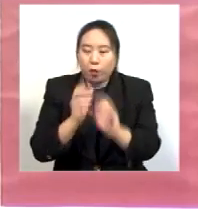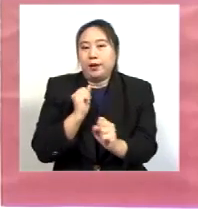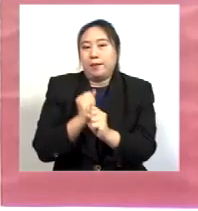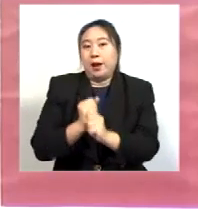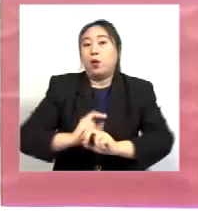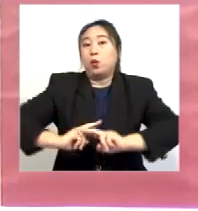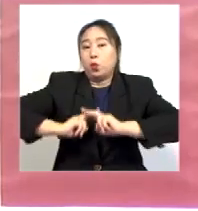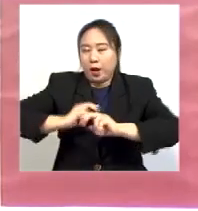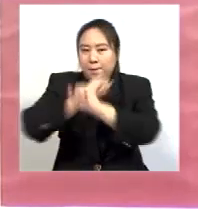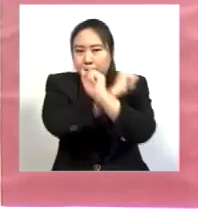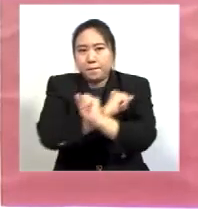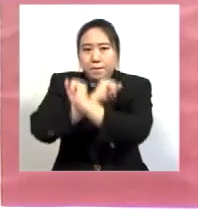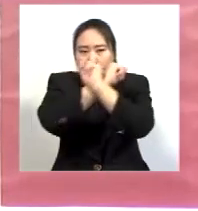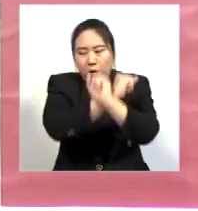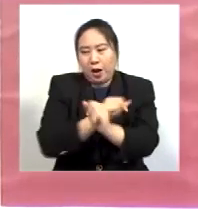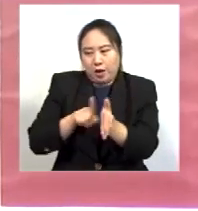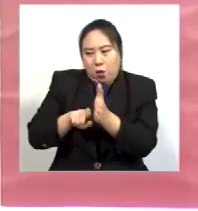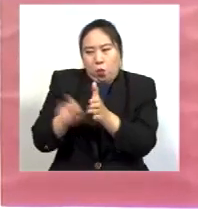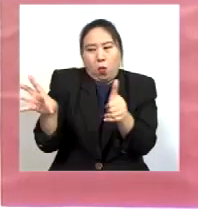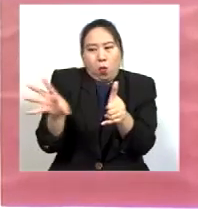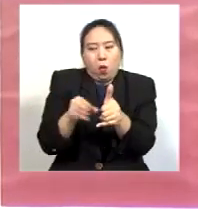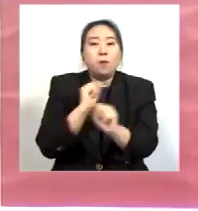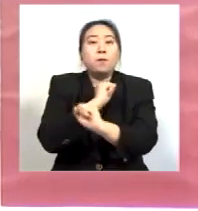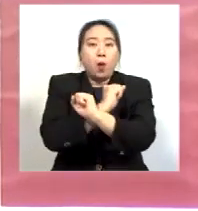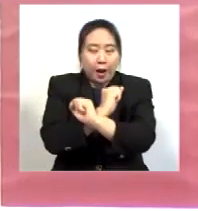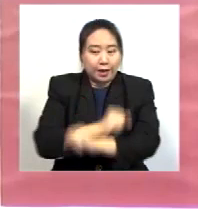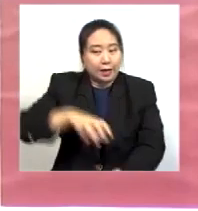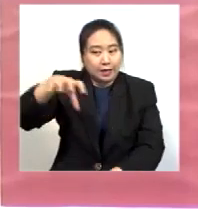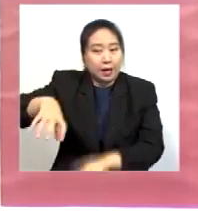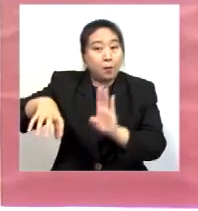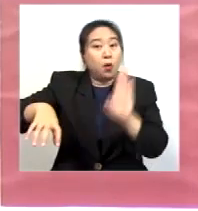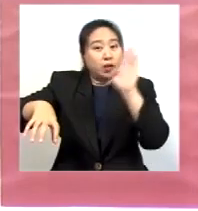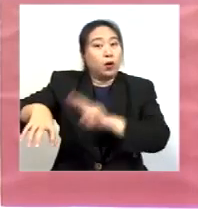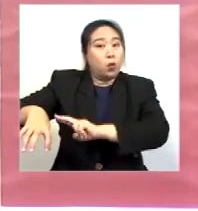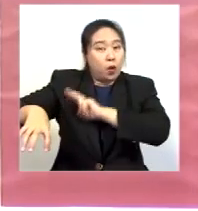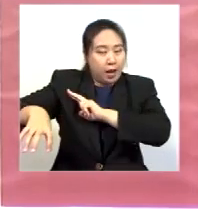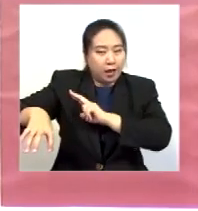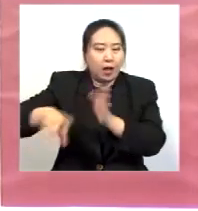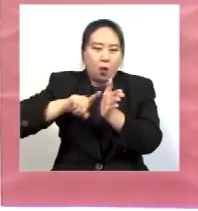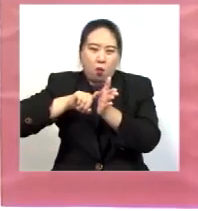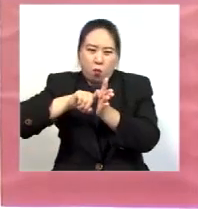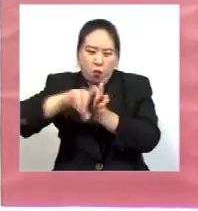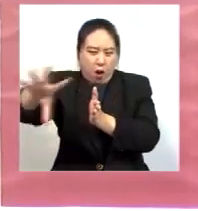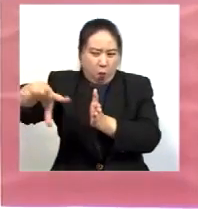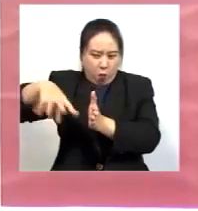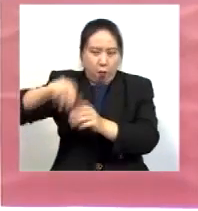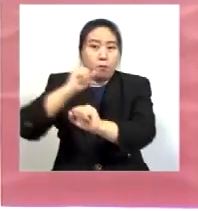เองเนี่ยไม่ให้ติดโรคแล้วก็ป้องกันสถานที่ทำงานของตัวเองเนี่ยไม่ให้มีโรคเข้ามาน